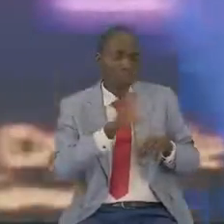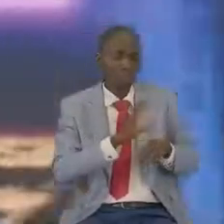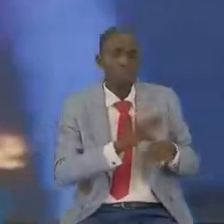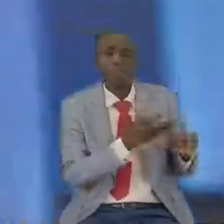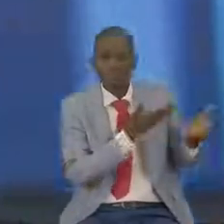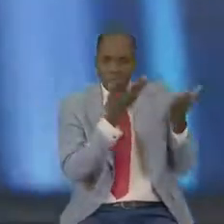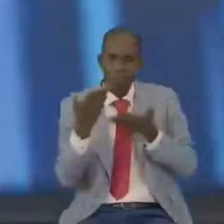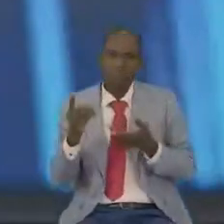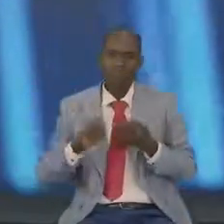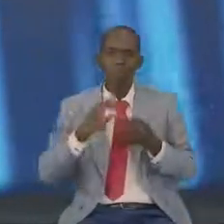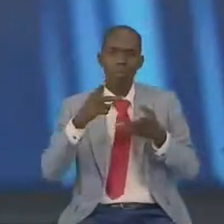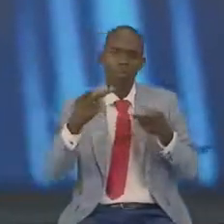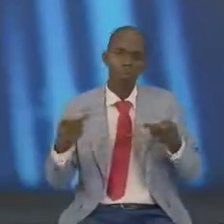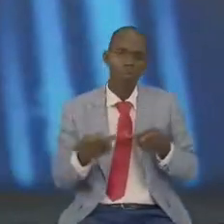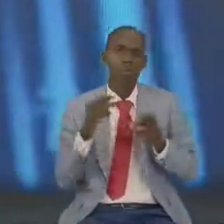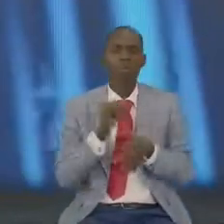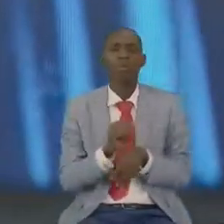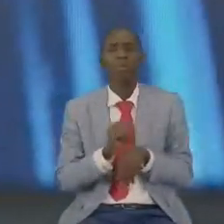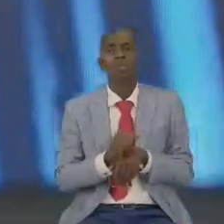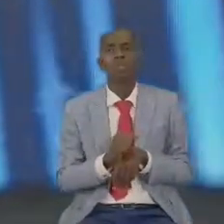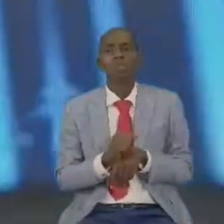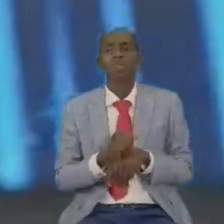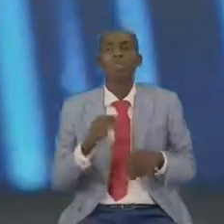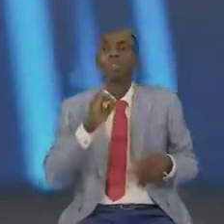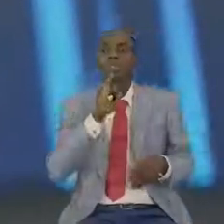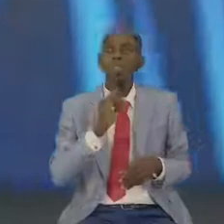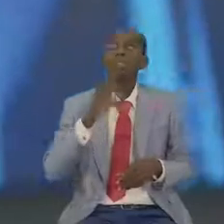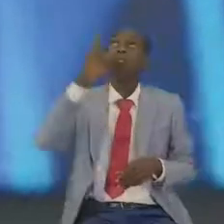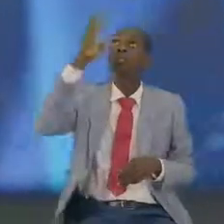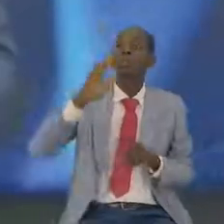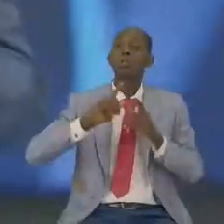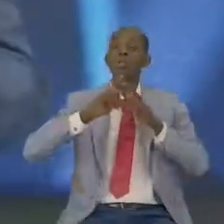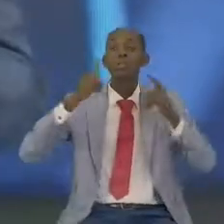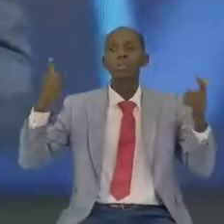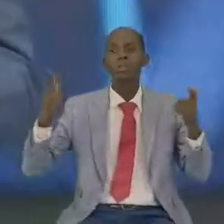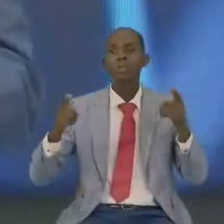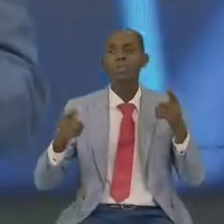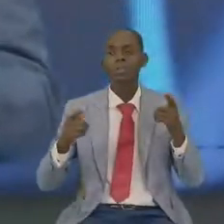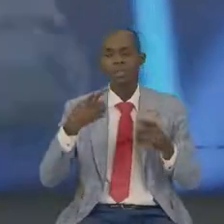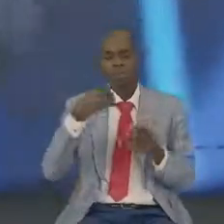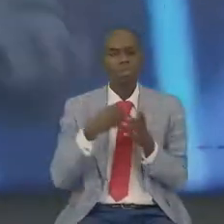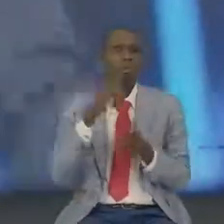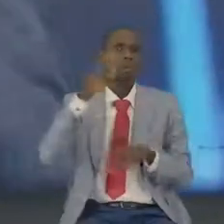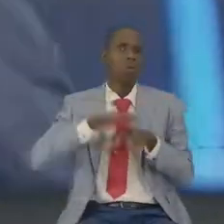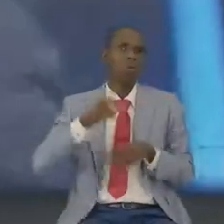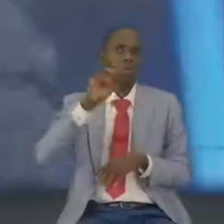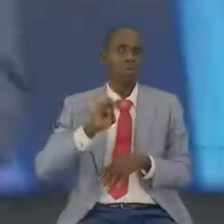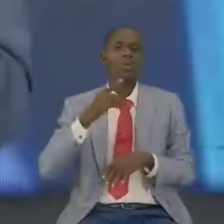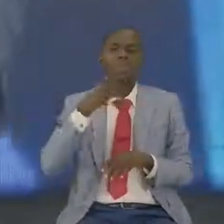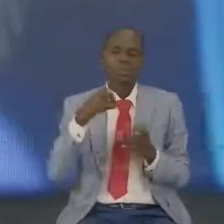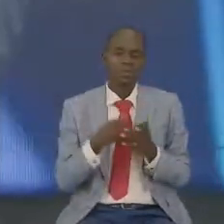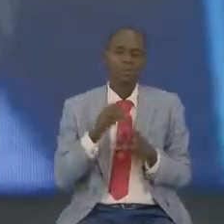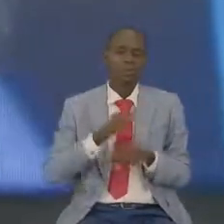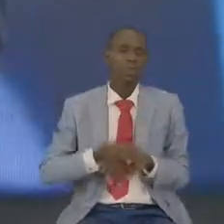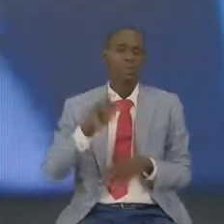là où tu te trouves le lundi. Est-ce que Dieu est seulement dit le Dieu est grand le lundi, dis-le